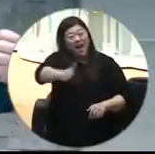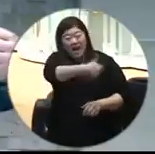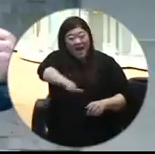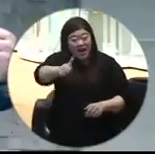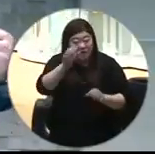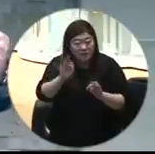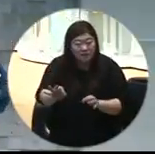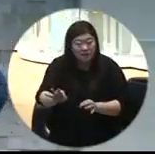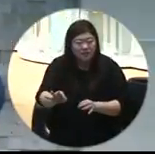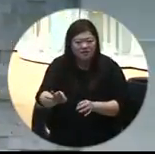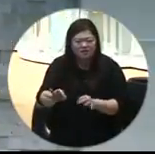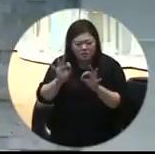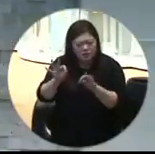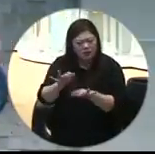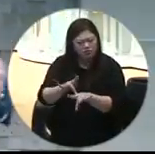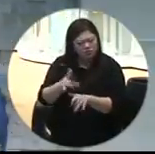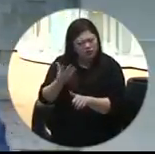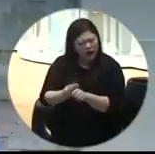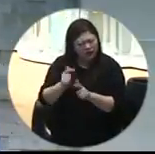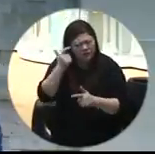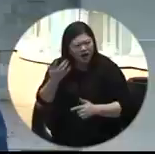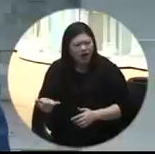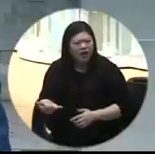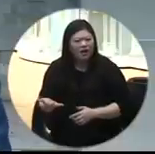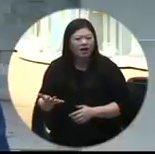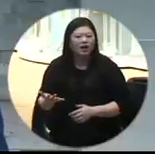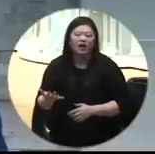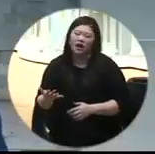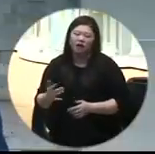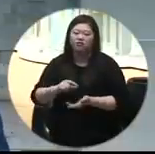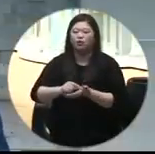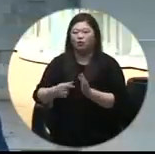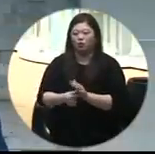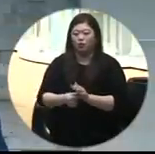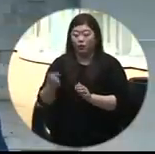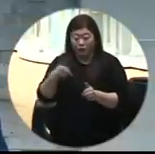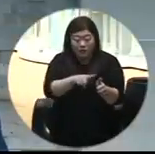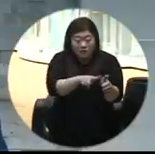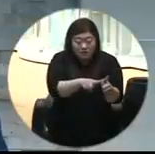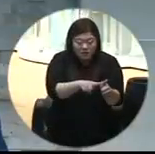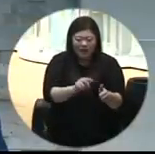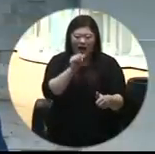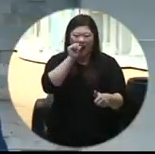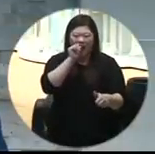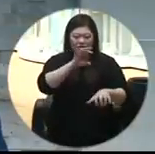힘이 세가지고 쇠사슬 끌 정도는 그 정도는 군대 귀신이 들린